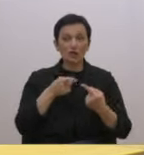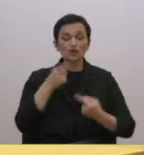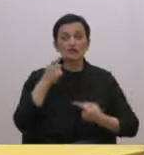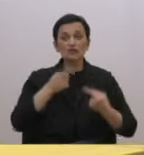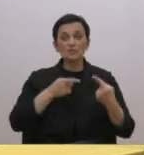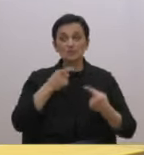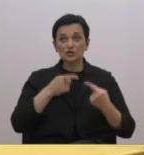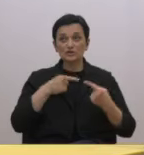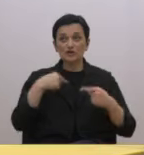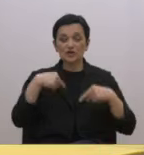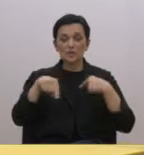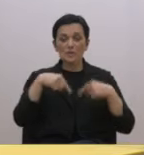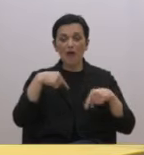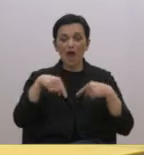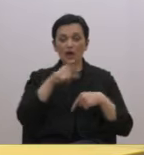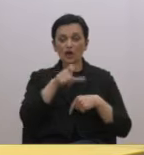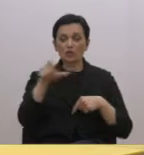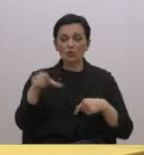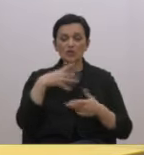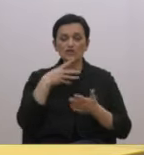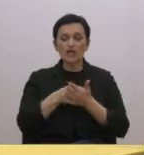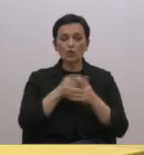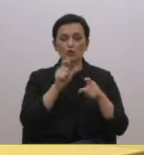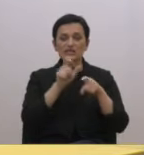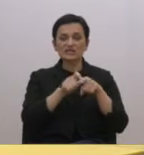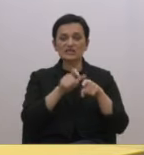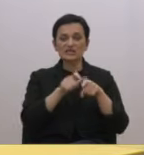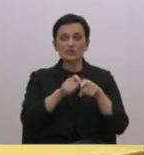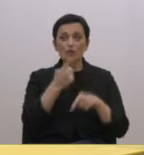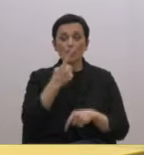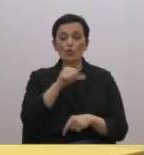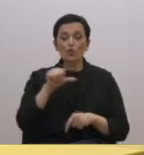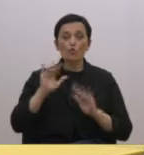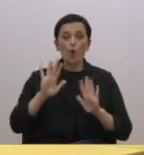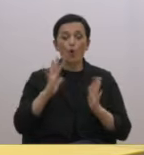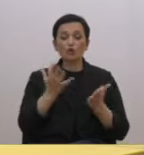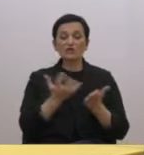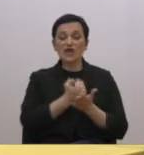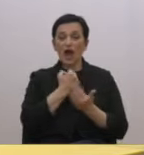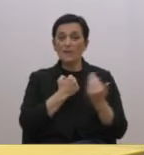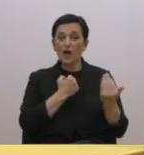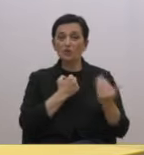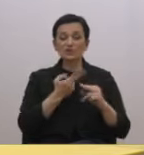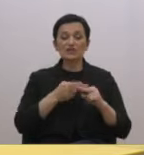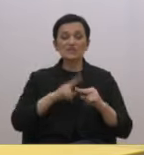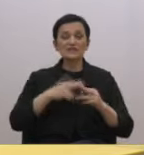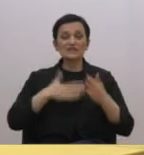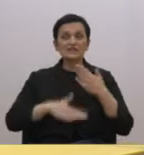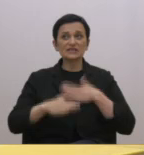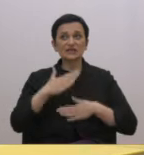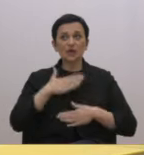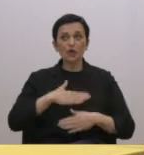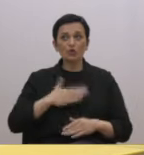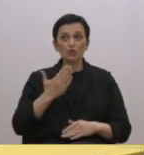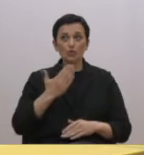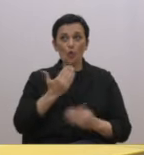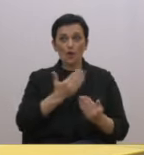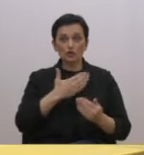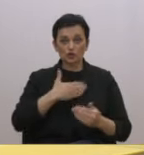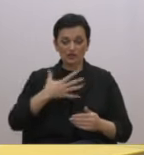იბრძვიან ფეხბურთელები საკუთარი სიტყვით, არამხოლოდ იმ გამარჯვებით და იმ სიხარულით, რომელიც მათ